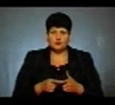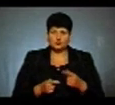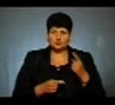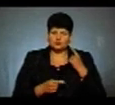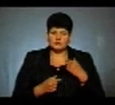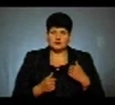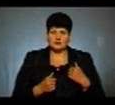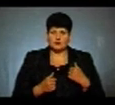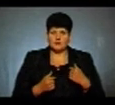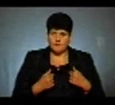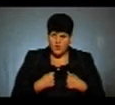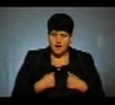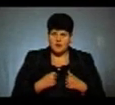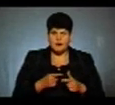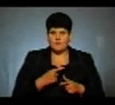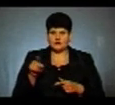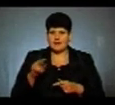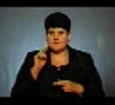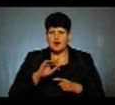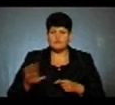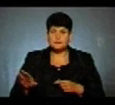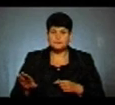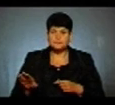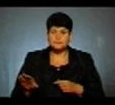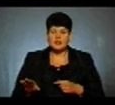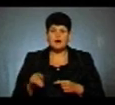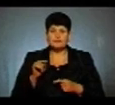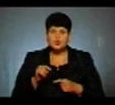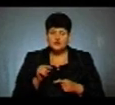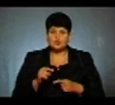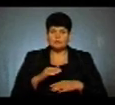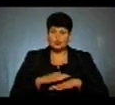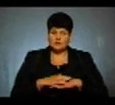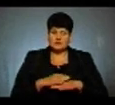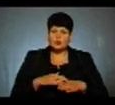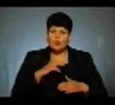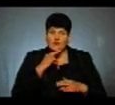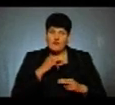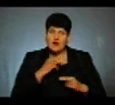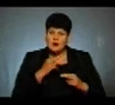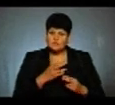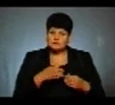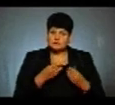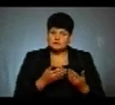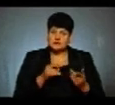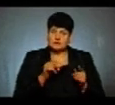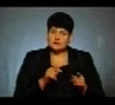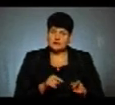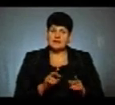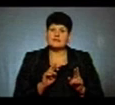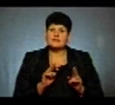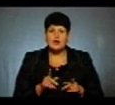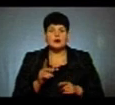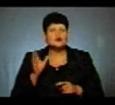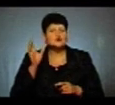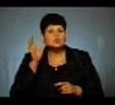або неправильна. Відповідно, в даному курсі звертається увага на те, як чути